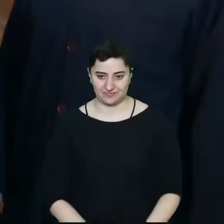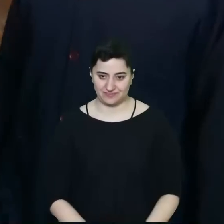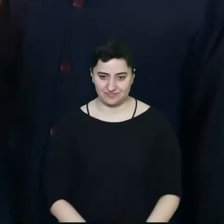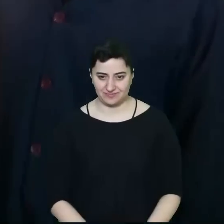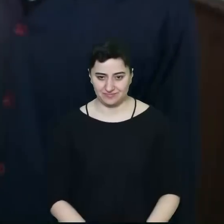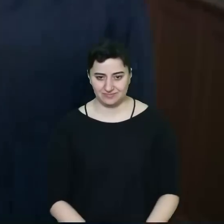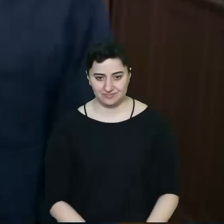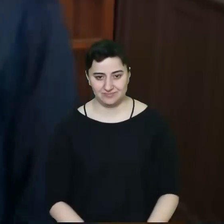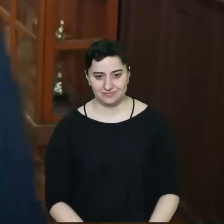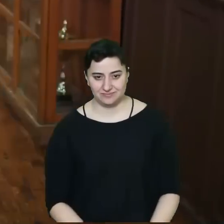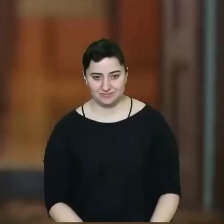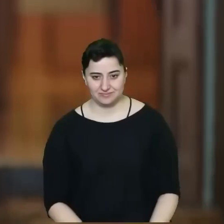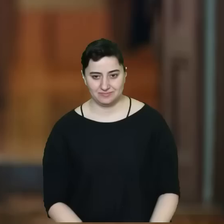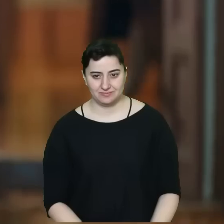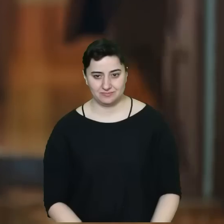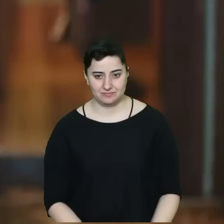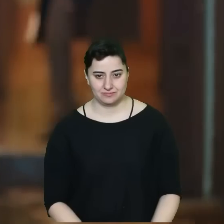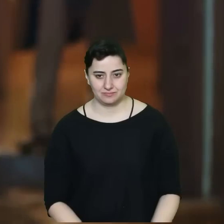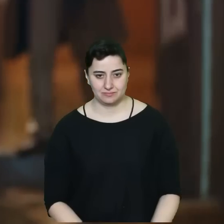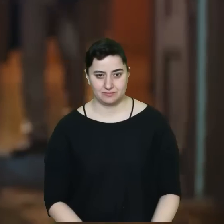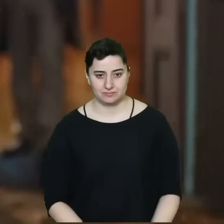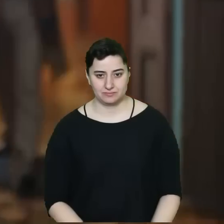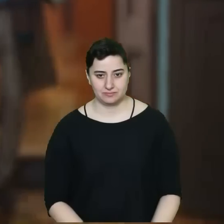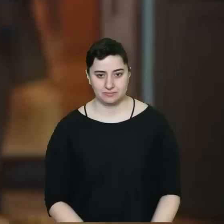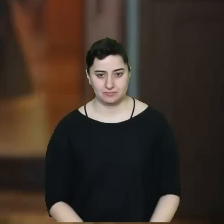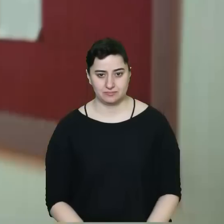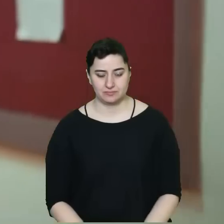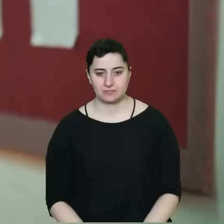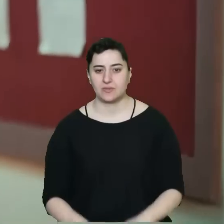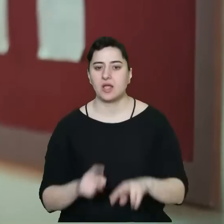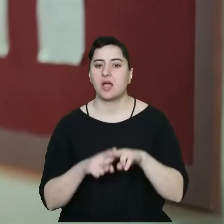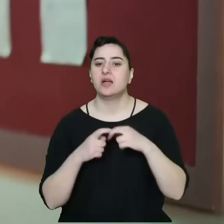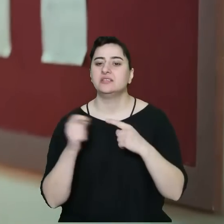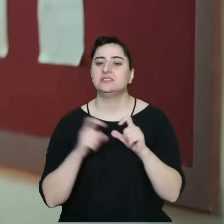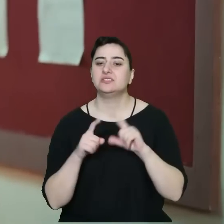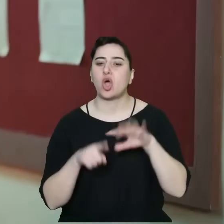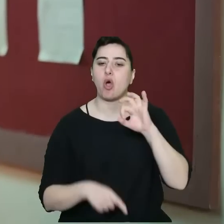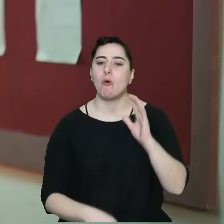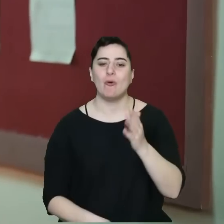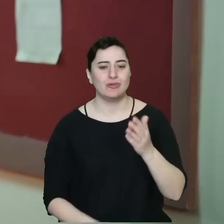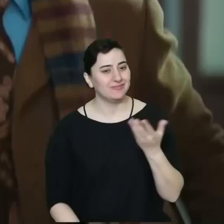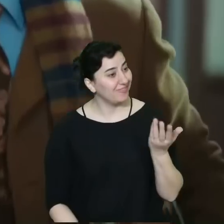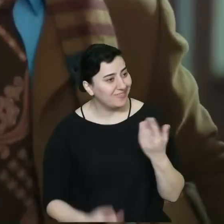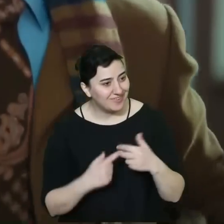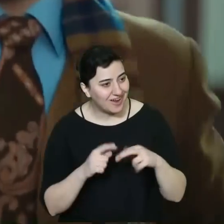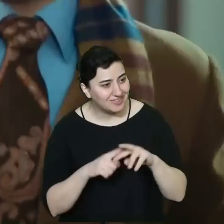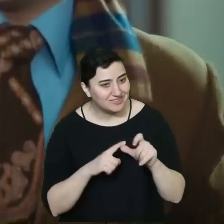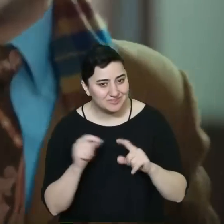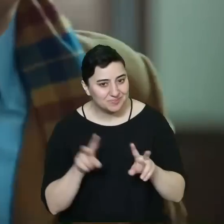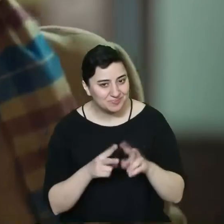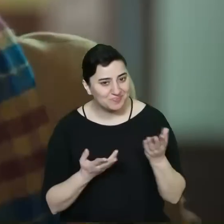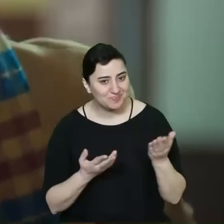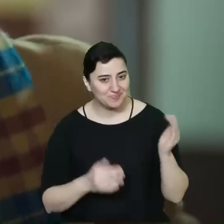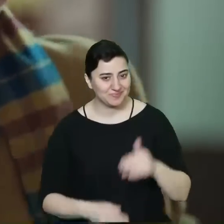Haydi. Kapıya yürümüşlerdi ki Cahit odadan, Rasim kapıdan geldi. Aristo. Oo Rasim.